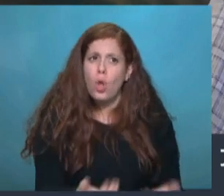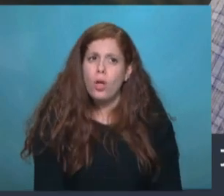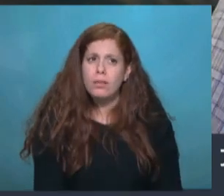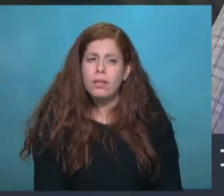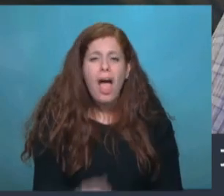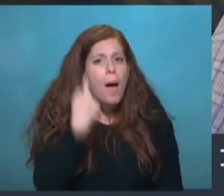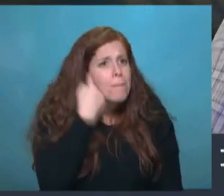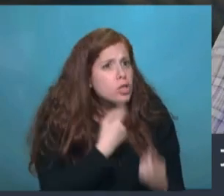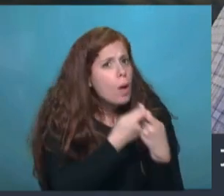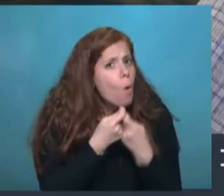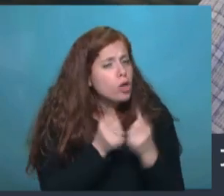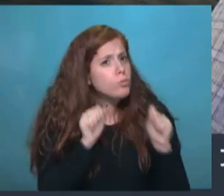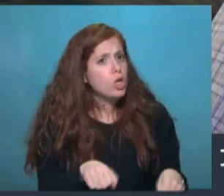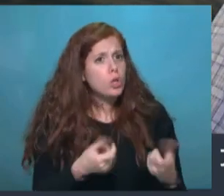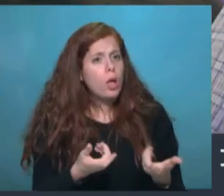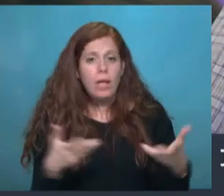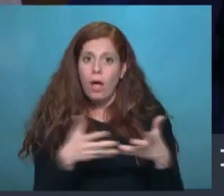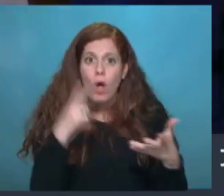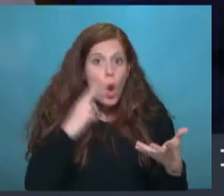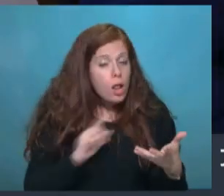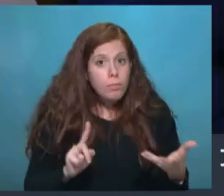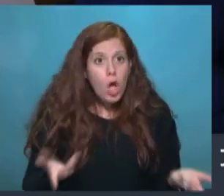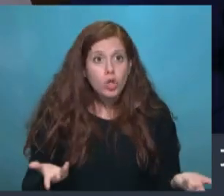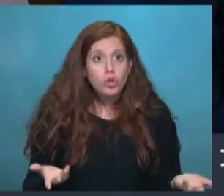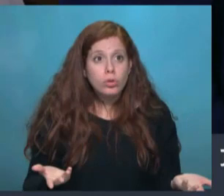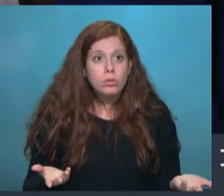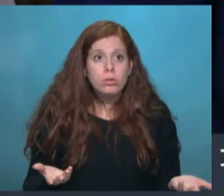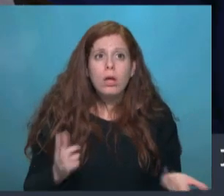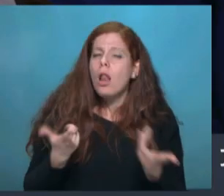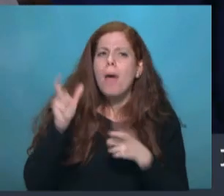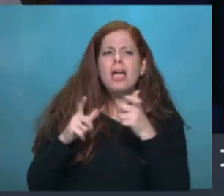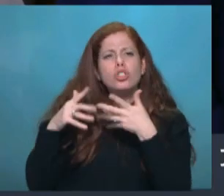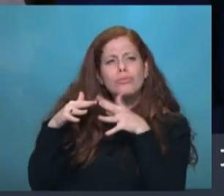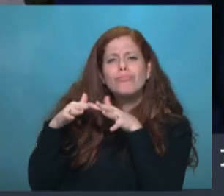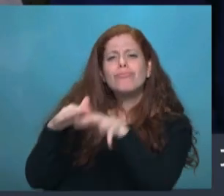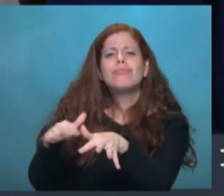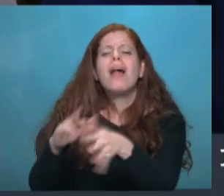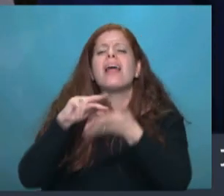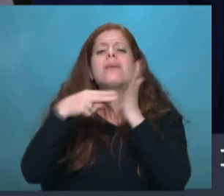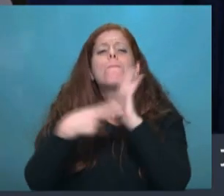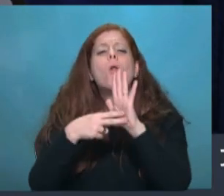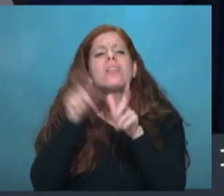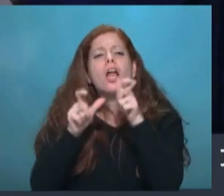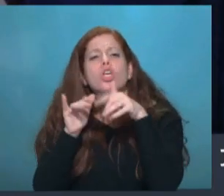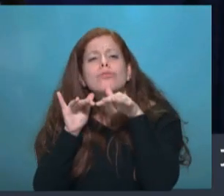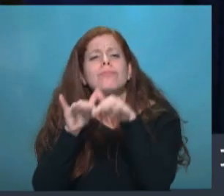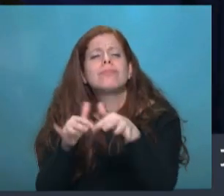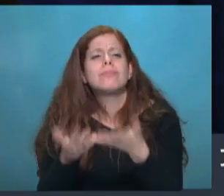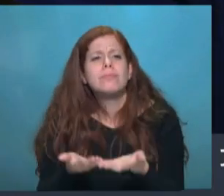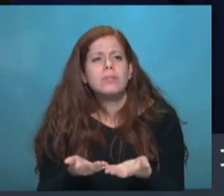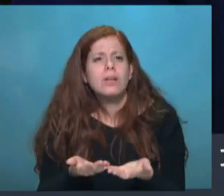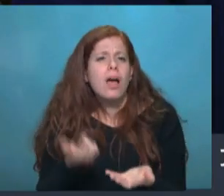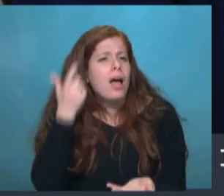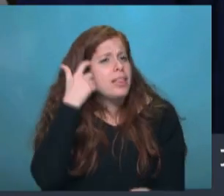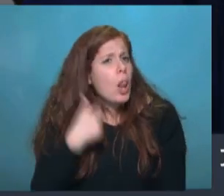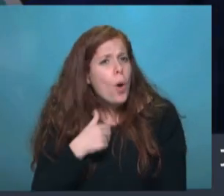הפשע מאורגן שבשלטון, חבר'ה, לא נתבייש. למה נוערים אנשים? לאיזה פוליטיקה נוערים אנשים? זה, אני לא